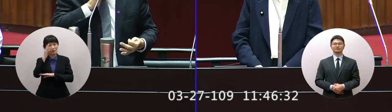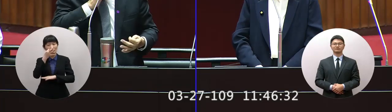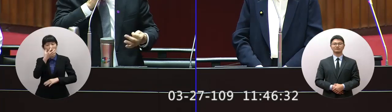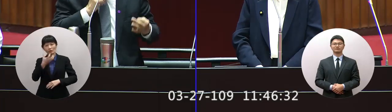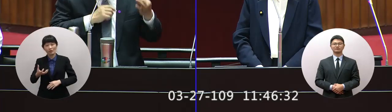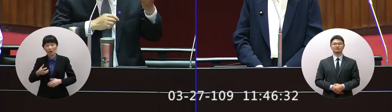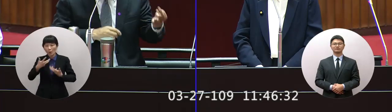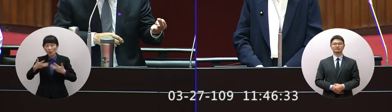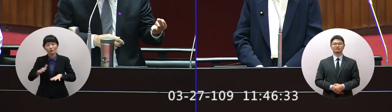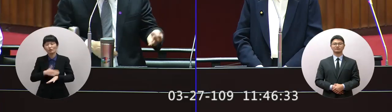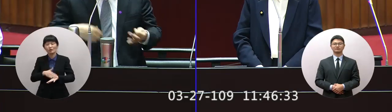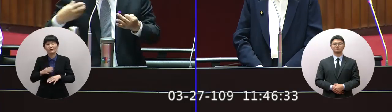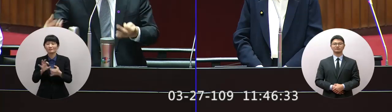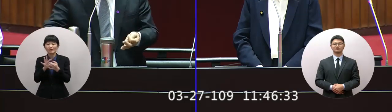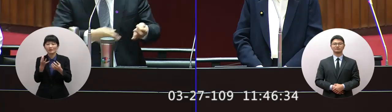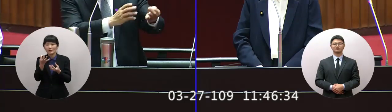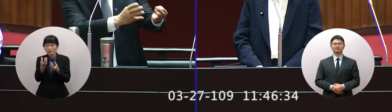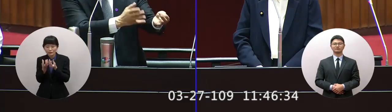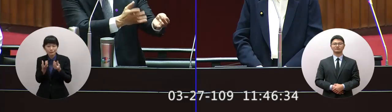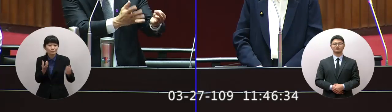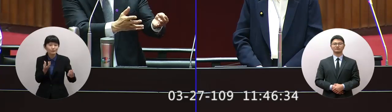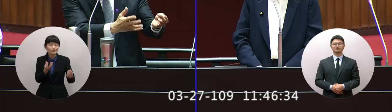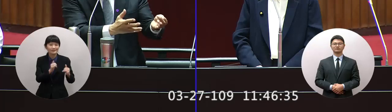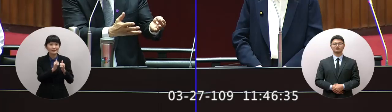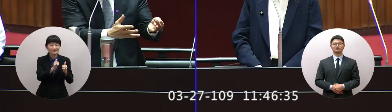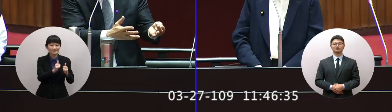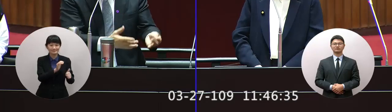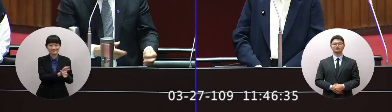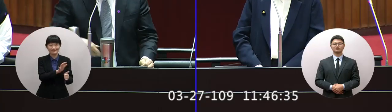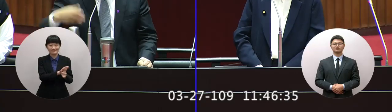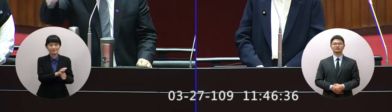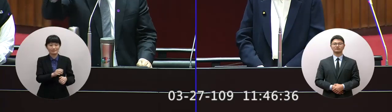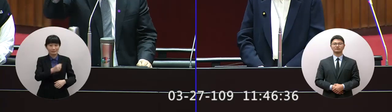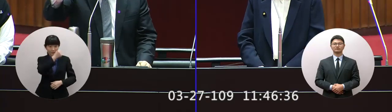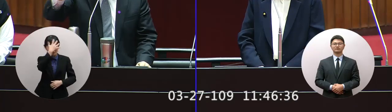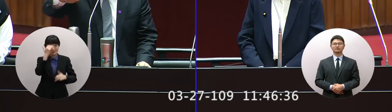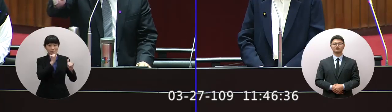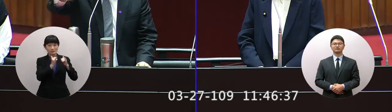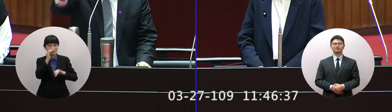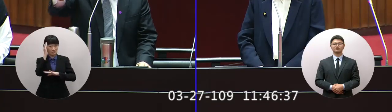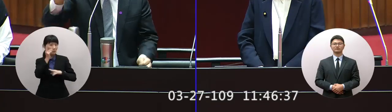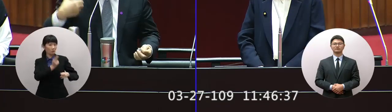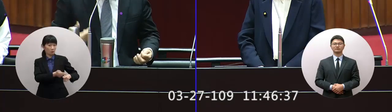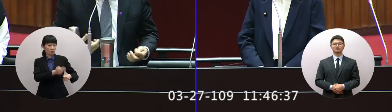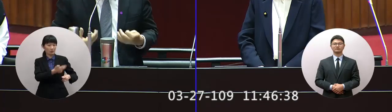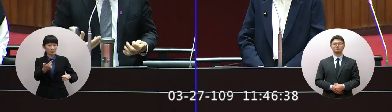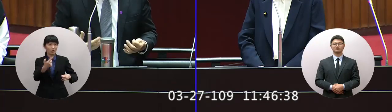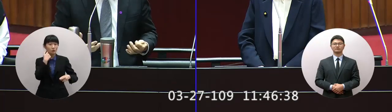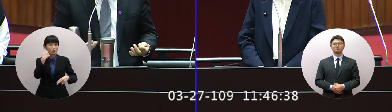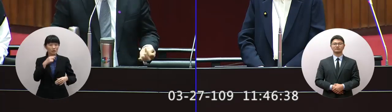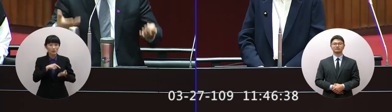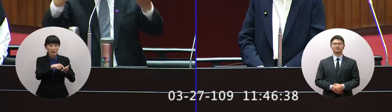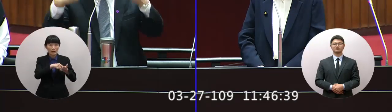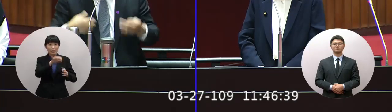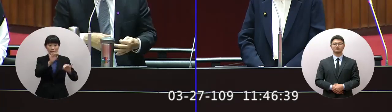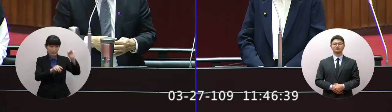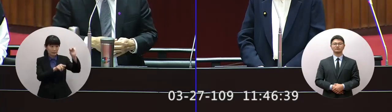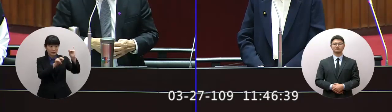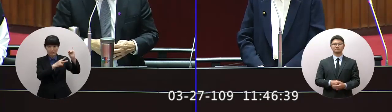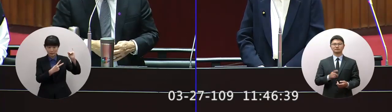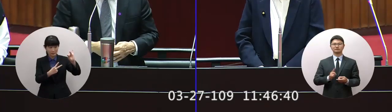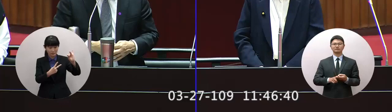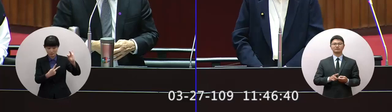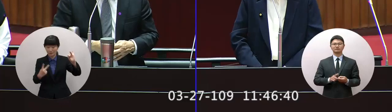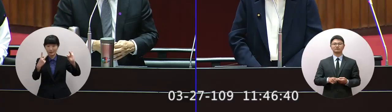多，多一点给他们，政府相信年轻人，100间有那么1-2间蒙到了，那其